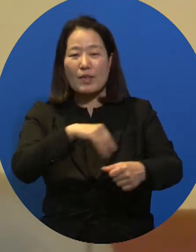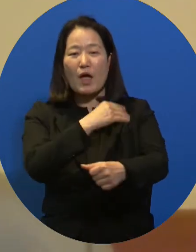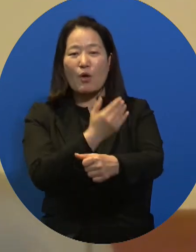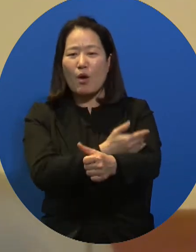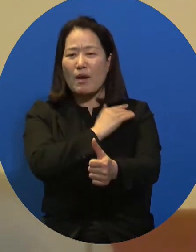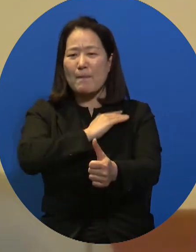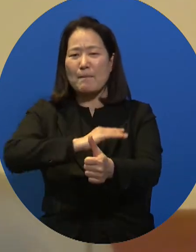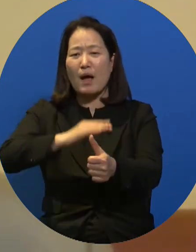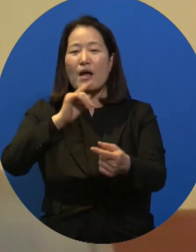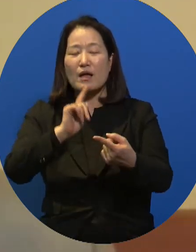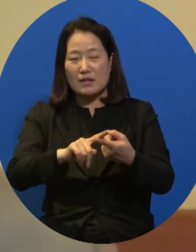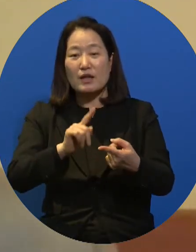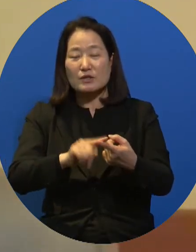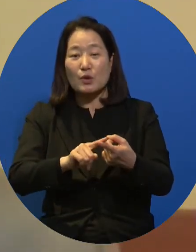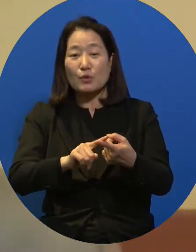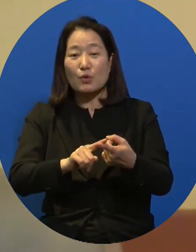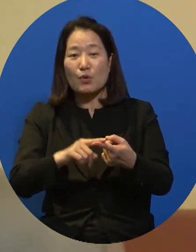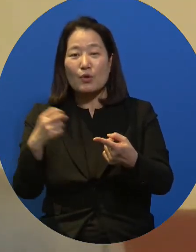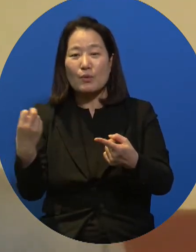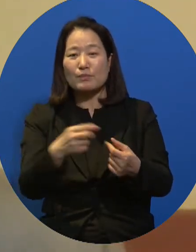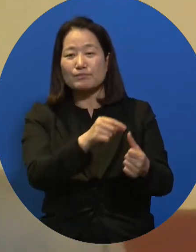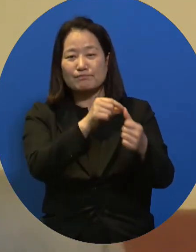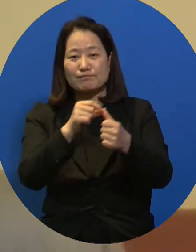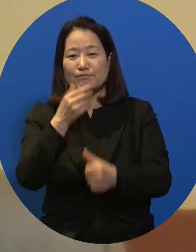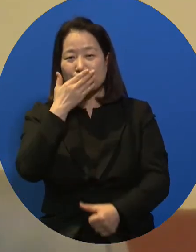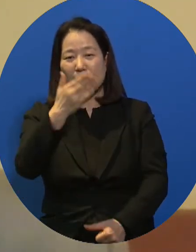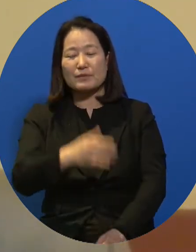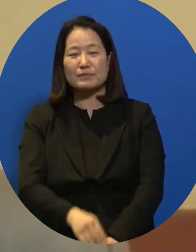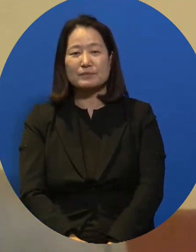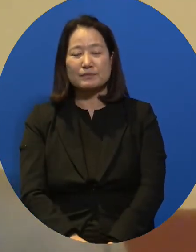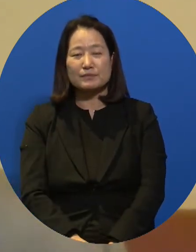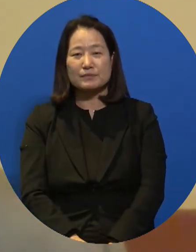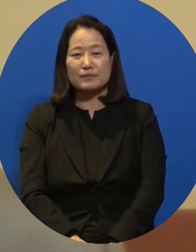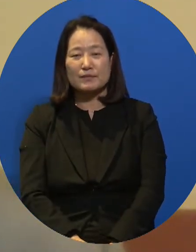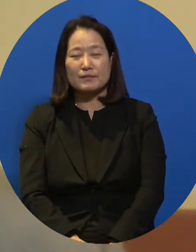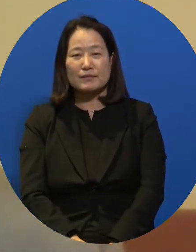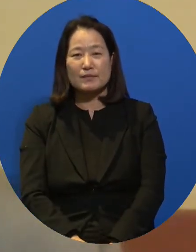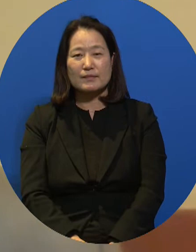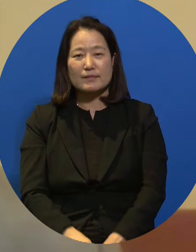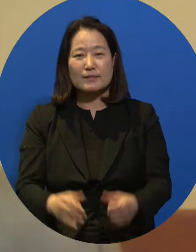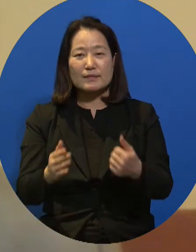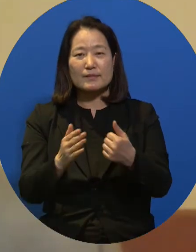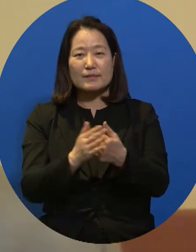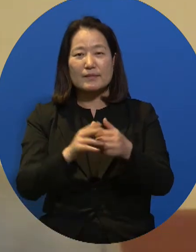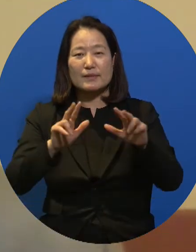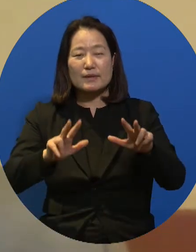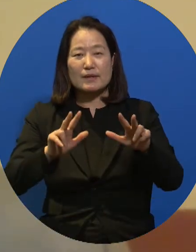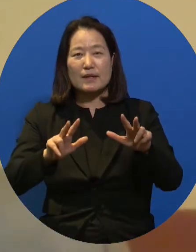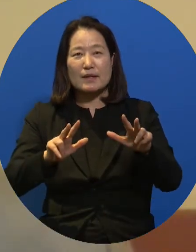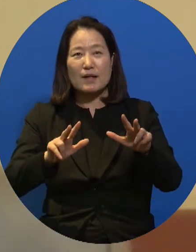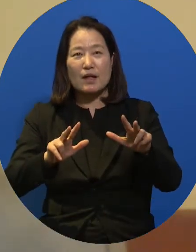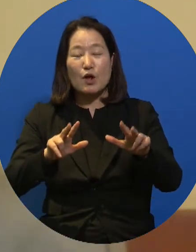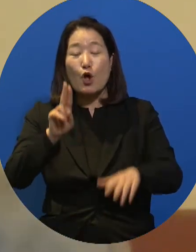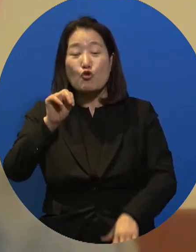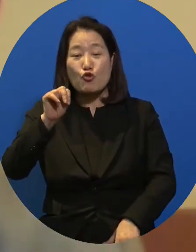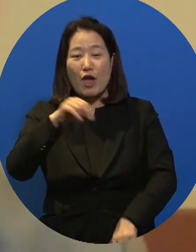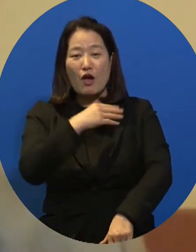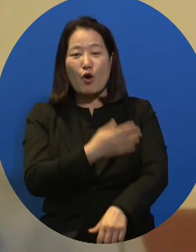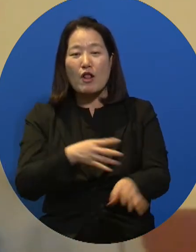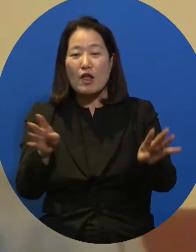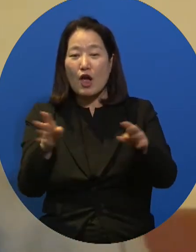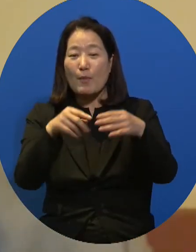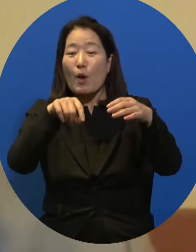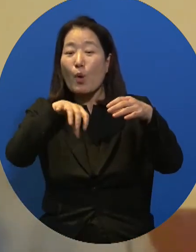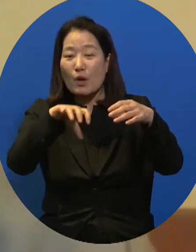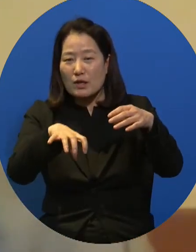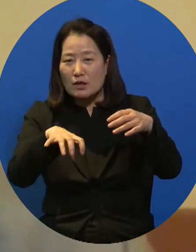그리고 CRPD 위원회는 이러한 소를 받고 이에 대해서 검토를 함으로써 중대하고